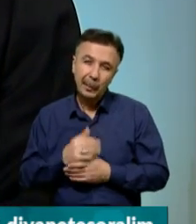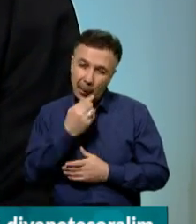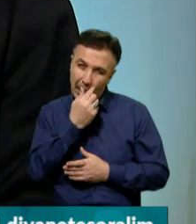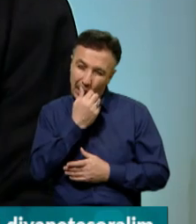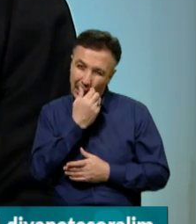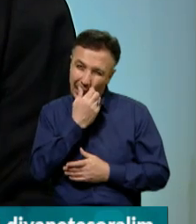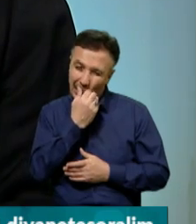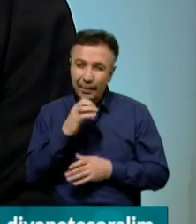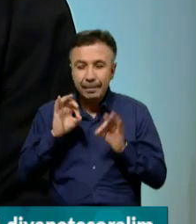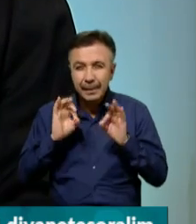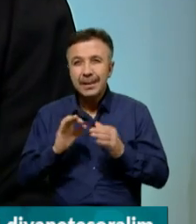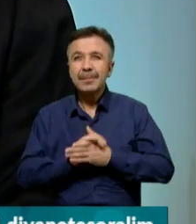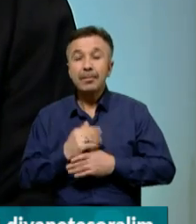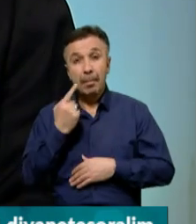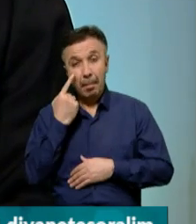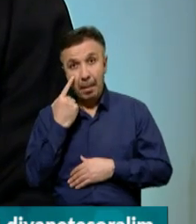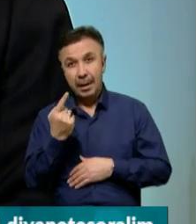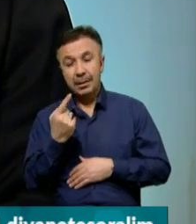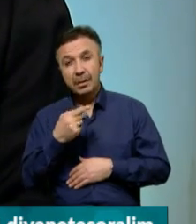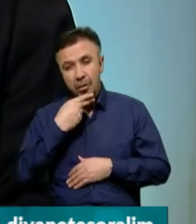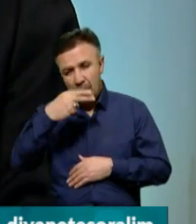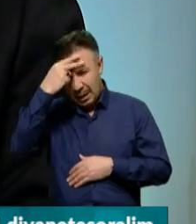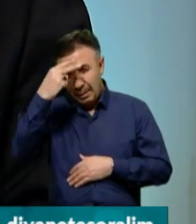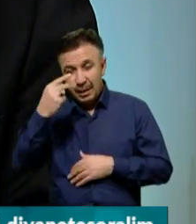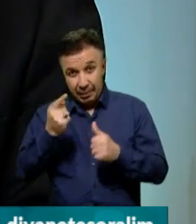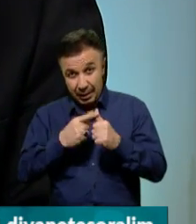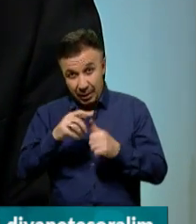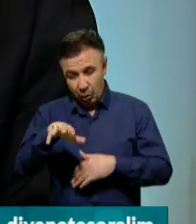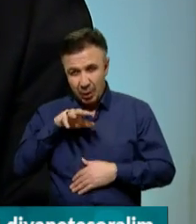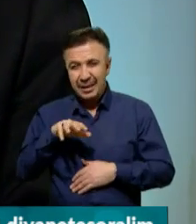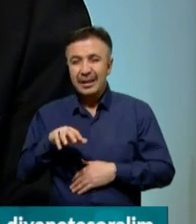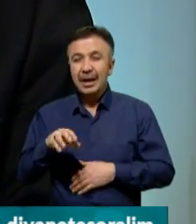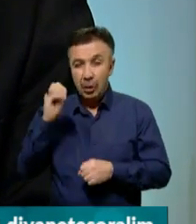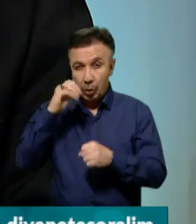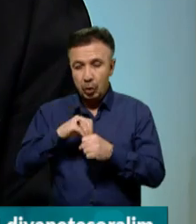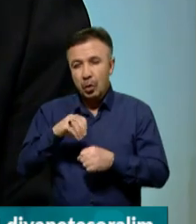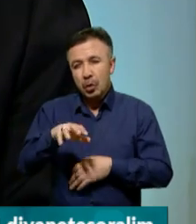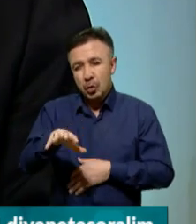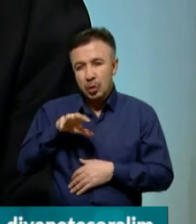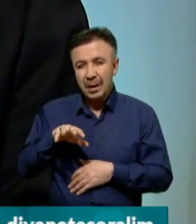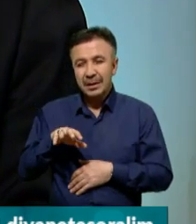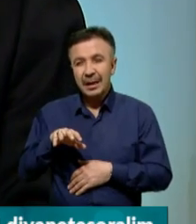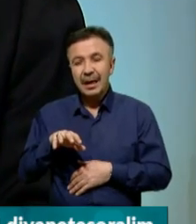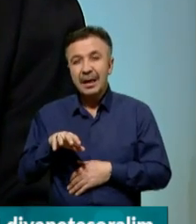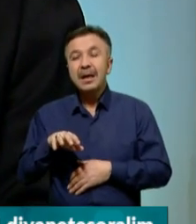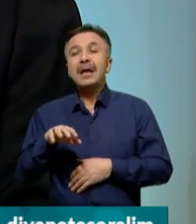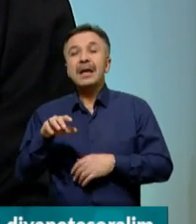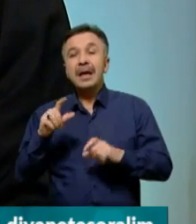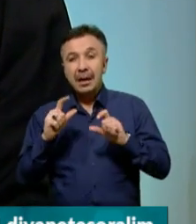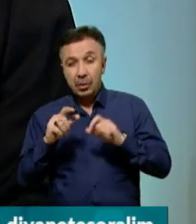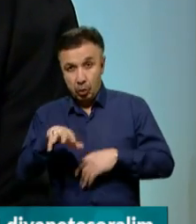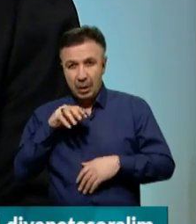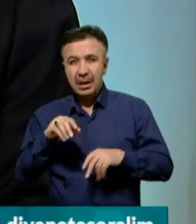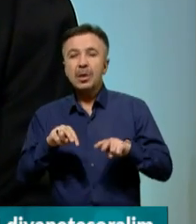Şimdi bakın. Cuma'nın ilk sünneti de son sünneti de sünnet-i müekkettir. Sünnet-i müekketleri ne